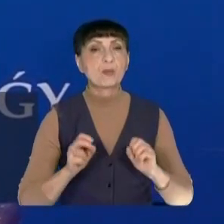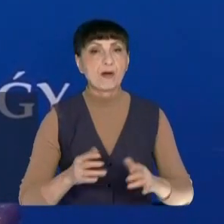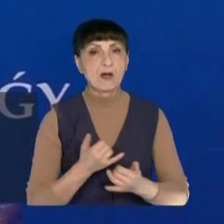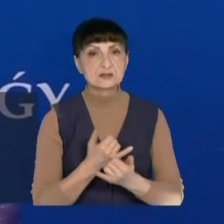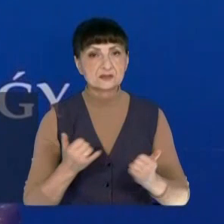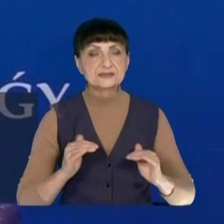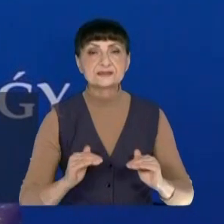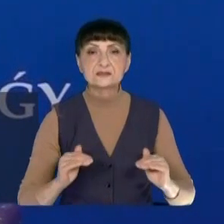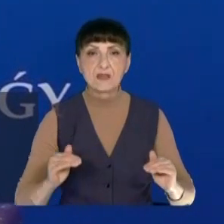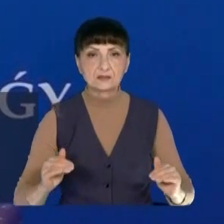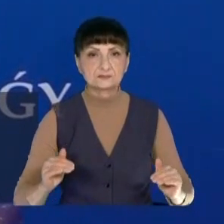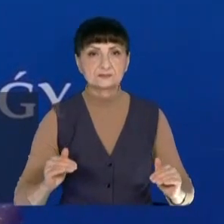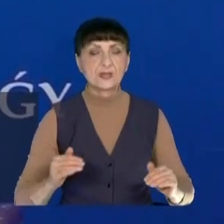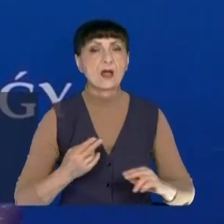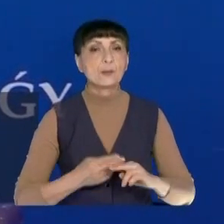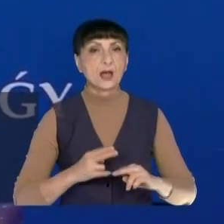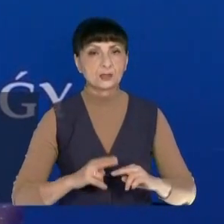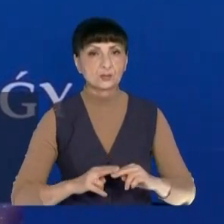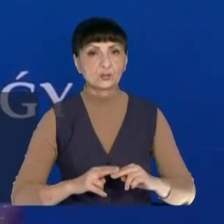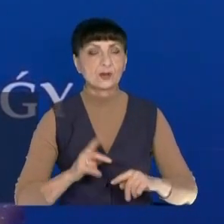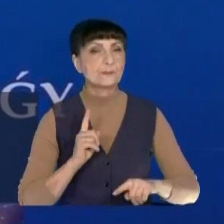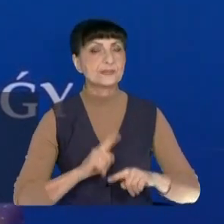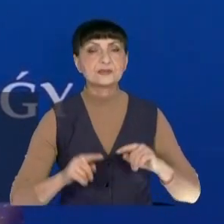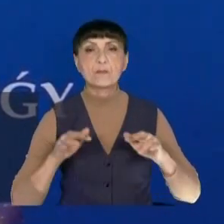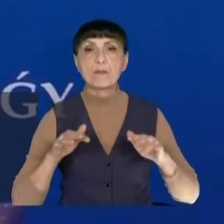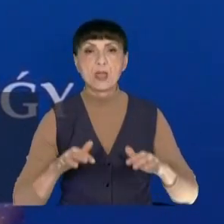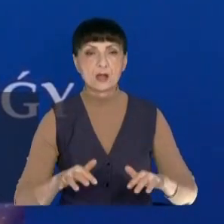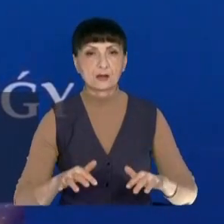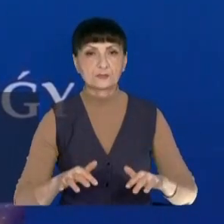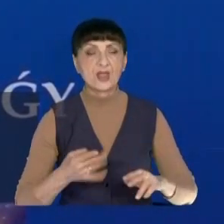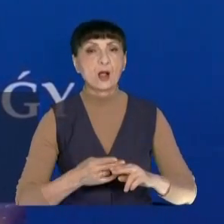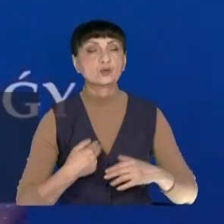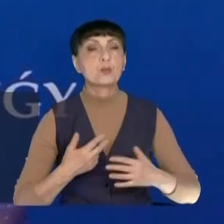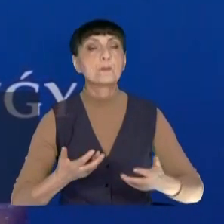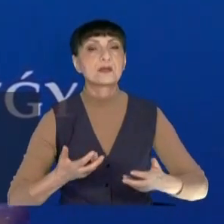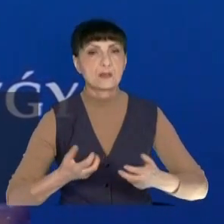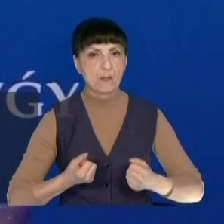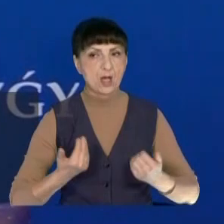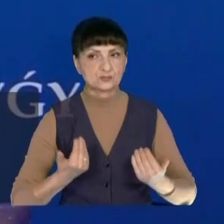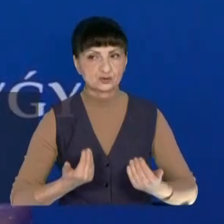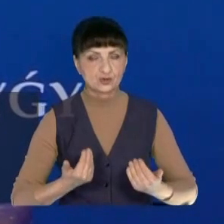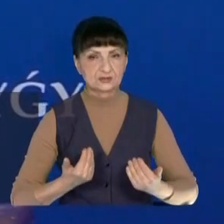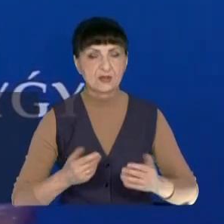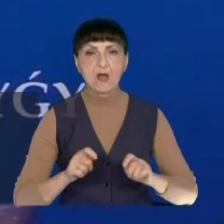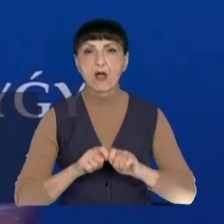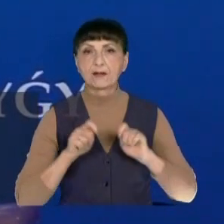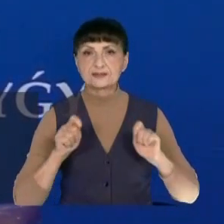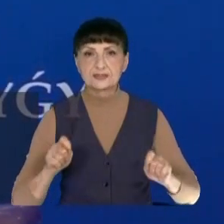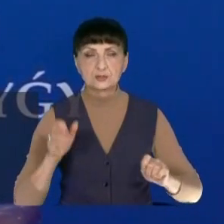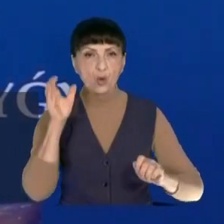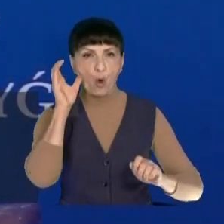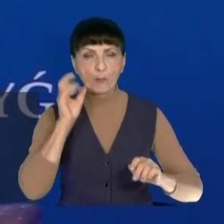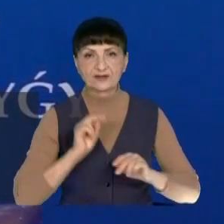безопасность наших детей, поэтому экстренные меры, которые принимаемы сейчас организациям образования,